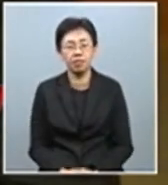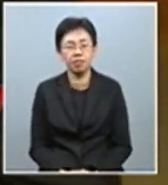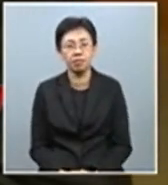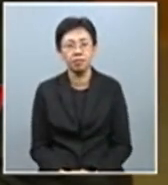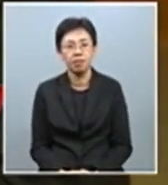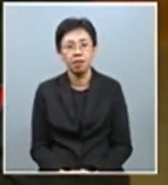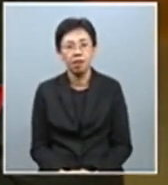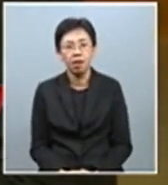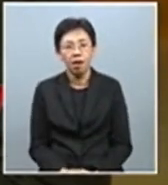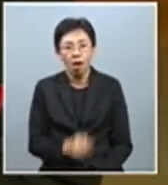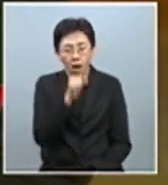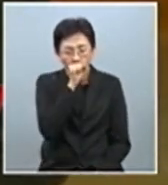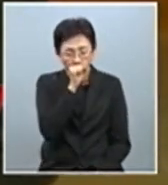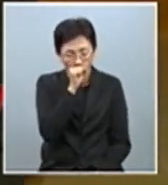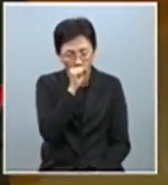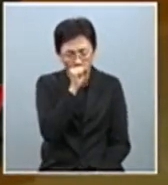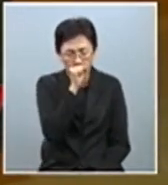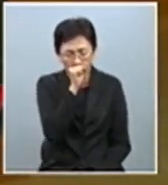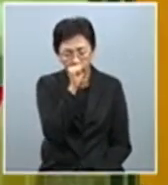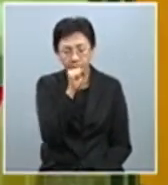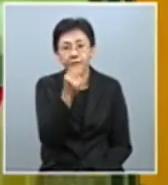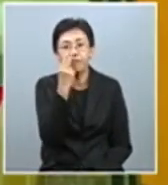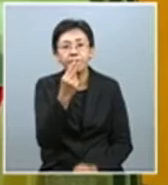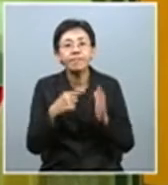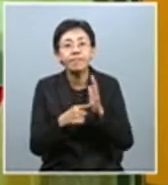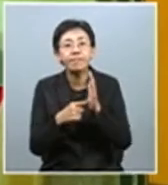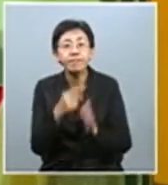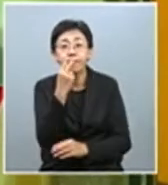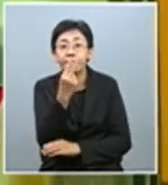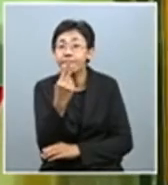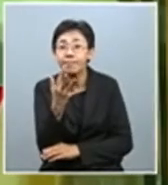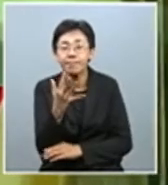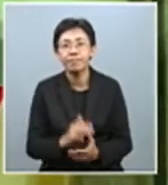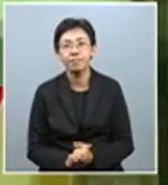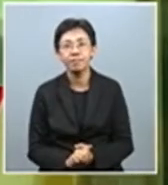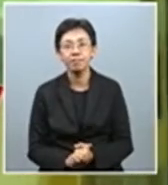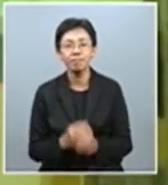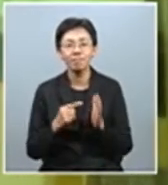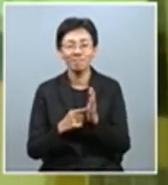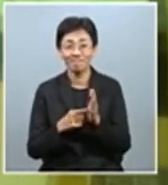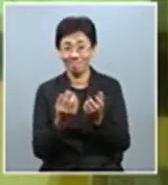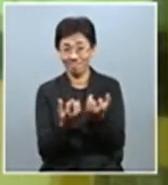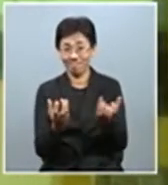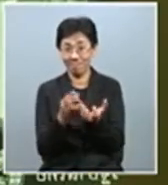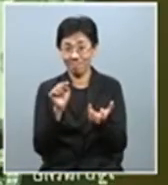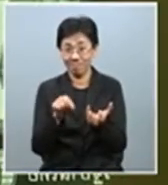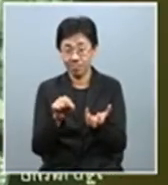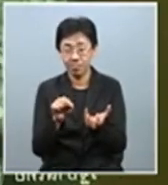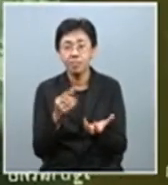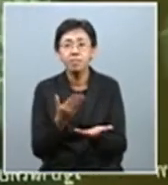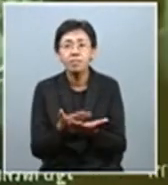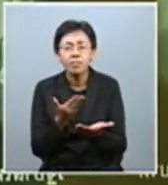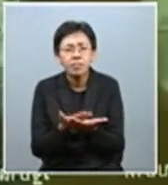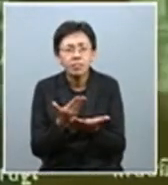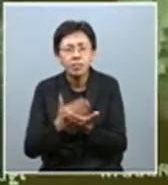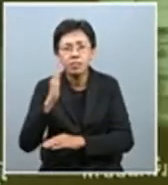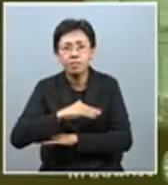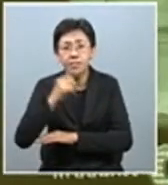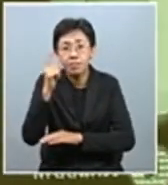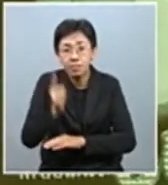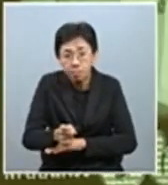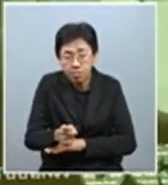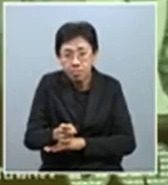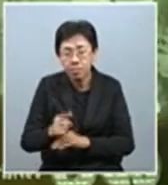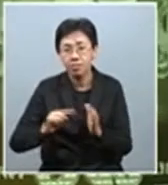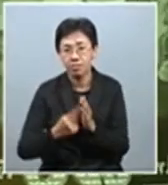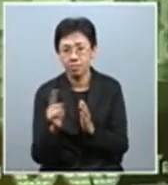ามาจัดแสดงให้ดูนะคะปกติก็จะไม่เห็นกันนะคะว่าตอนที่ก ธนบัตรที่พิมพ์จริงๆเนี่ยค่ะก็จะเริ่มจ